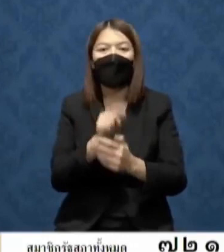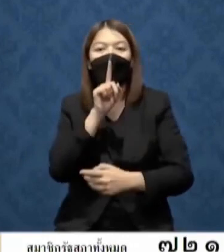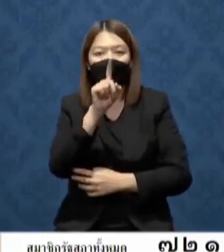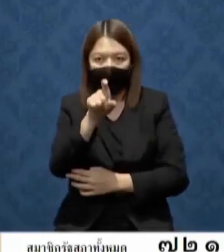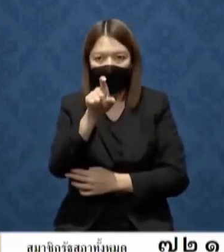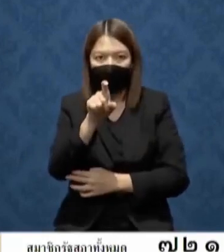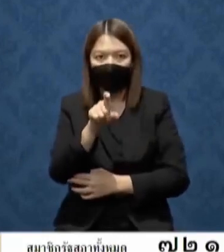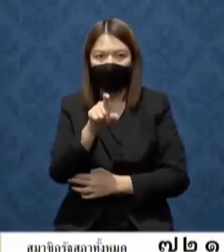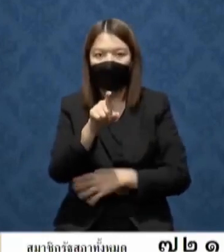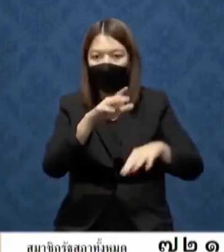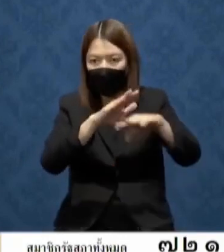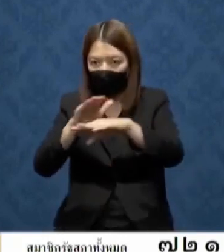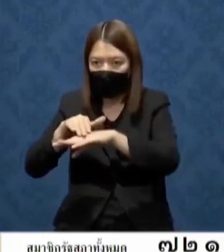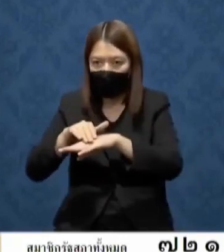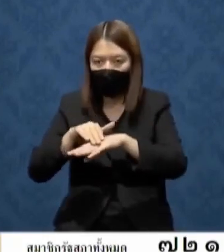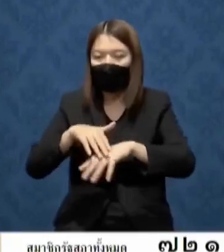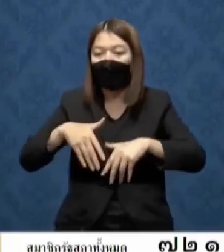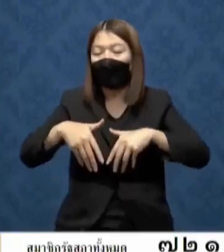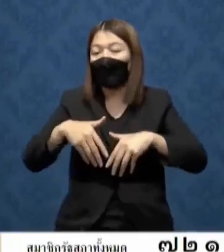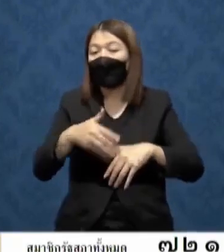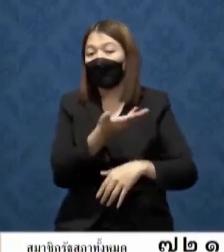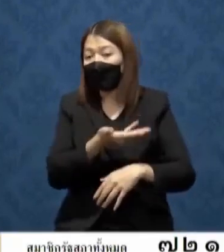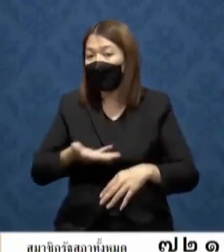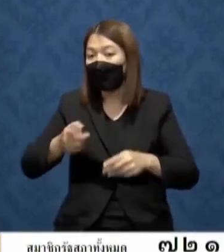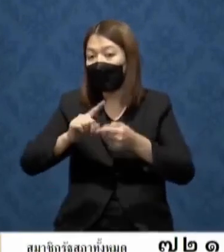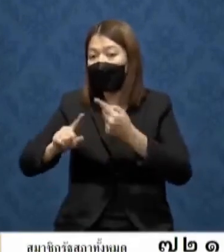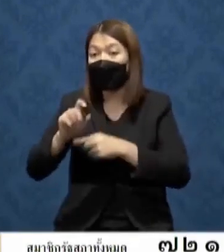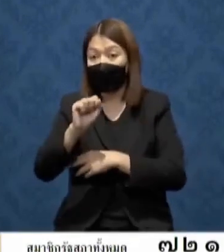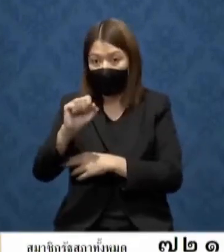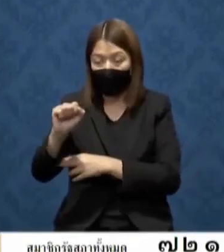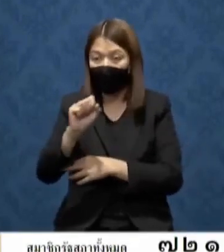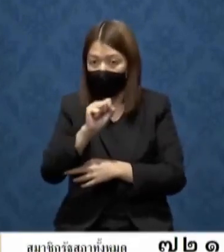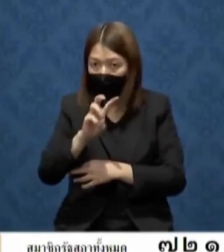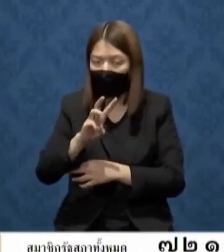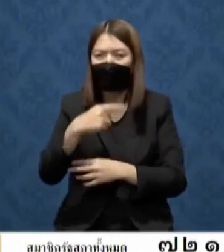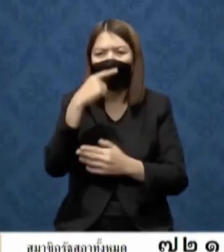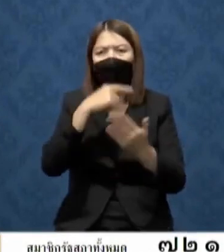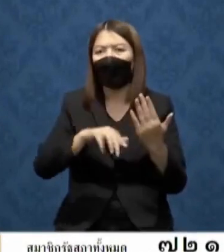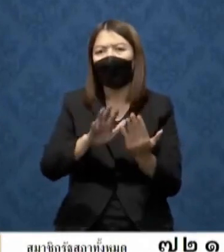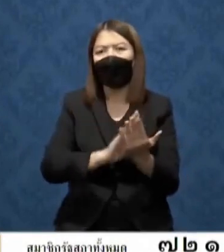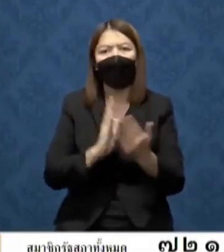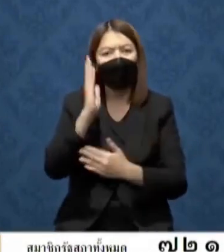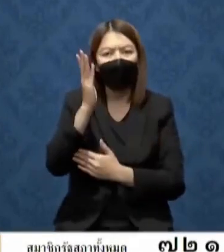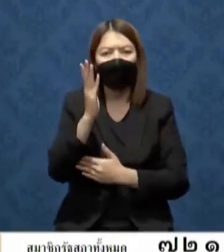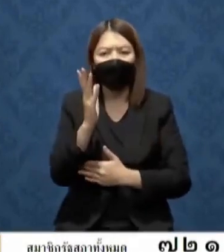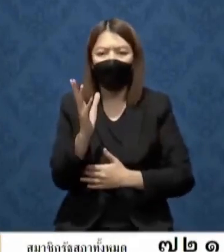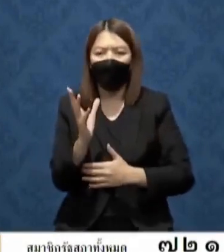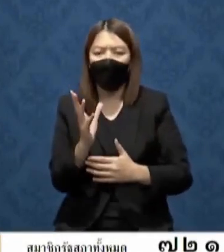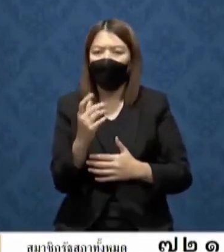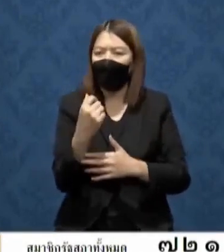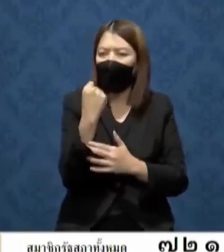าม และชวนเพื่อนสมาชิกทอยู่ให้นี้คิดกันครัวาประเทศไยจะเป็อย่างไร ถ้าเรายกระจกอำนาจอยู่